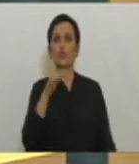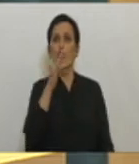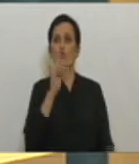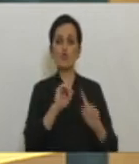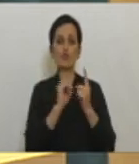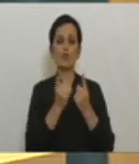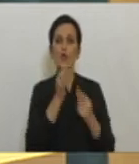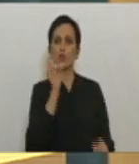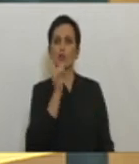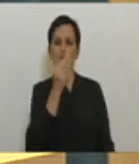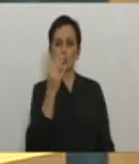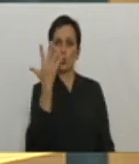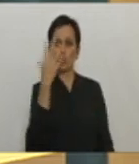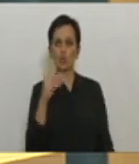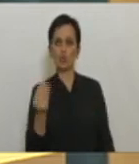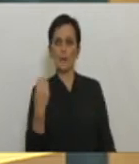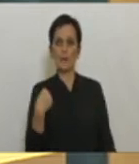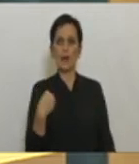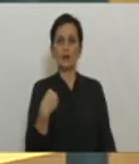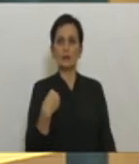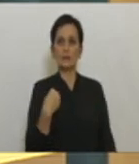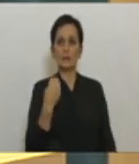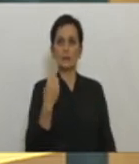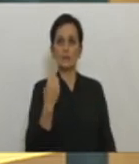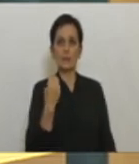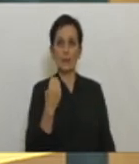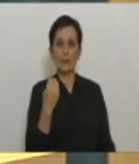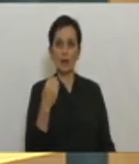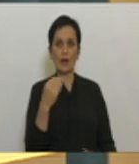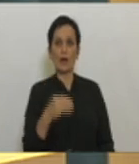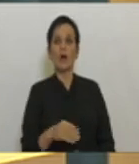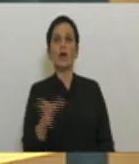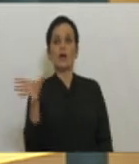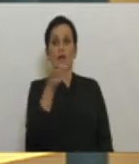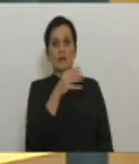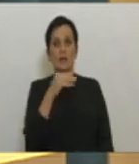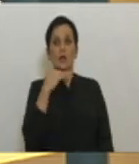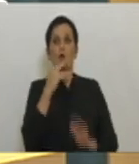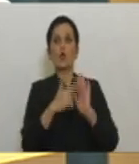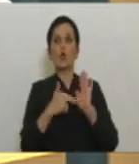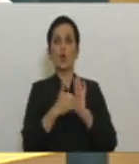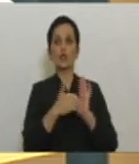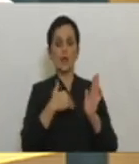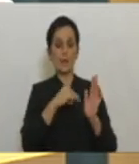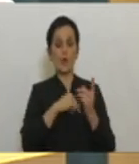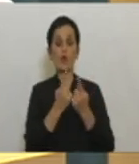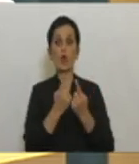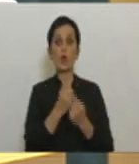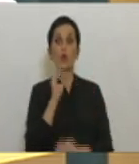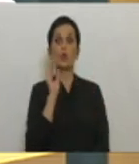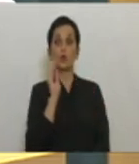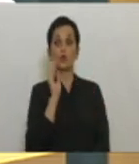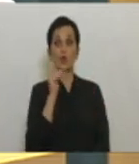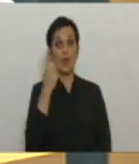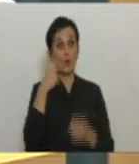დროიდან დაჩენილი გვაქვს ჩვენი წუთები და 5 წუთი დამემართოთ 5 წუთი დამემართოთ და ყველა ეყოფა უკაცრავად ჩემ კოლეგებთან და როდესაც